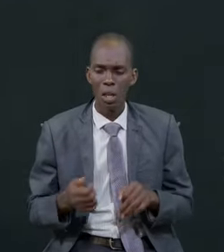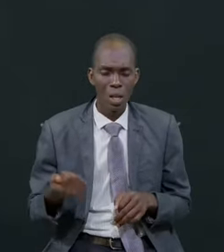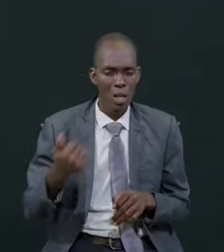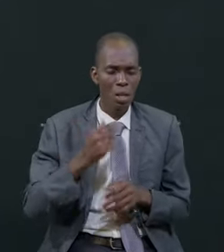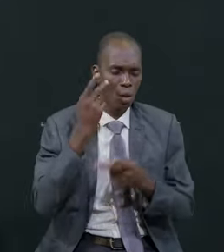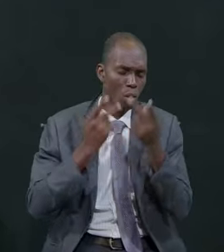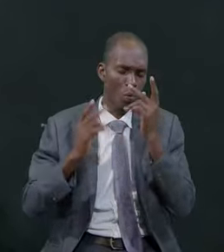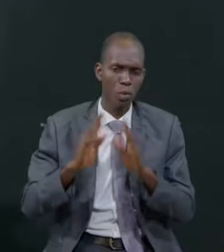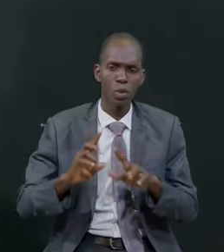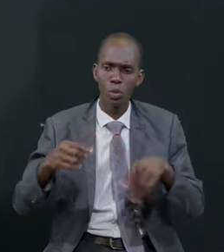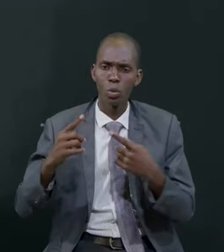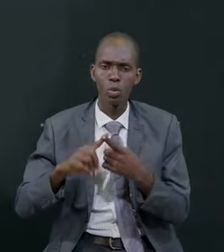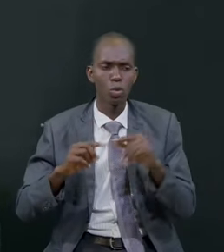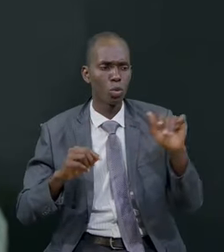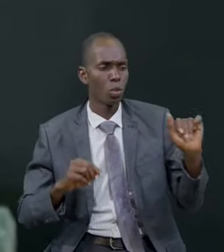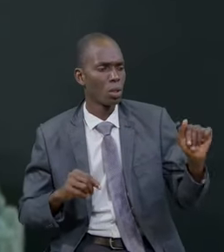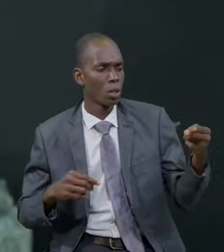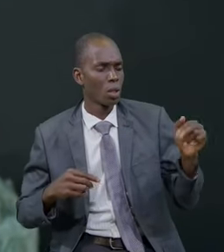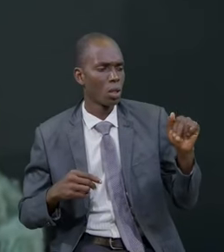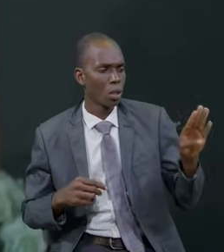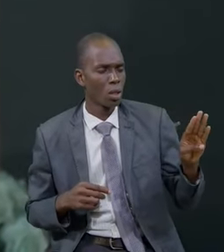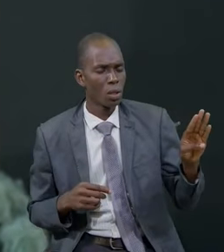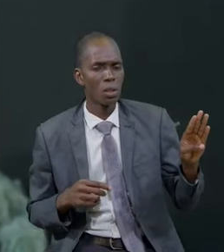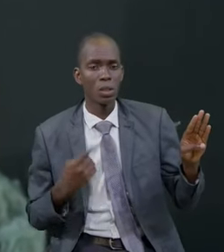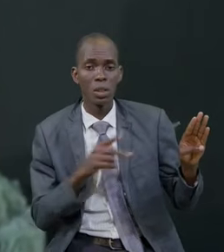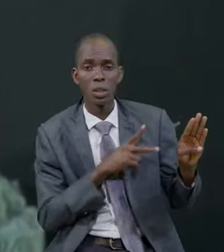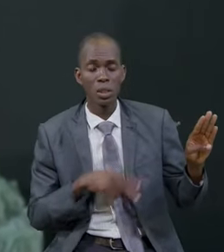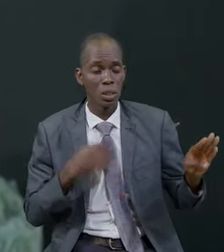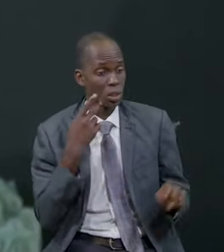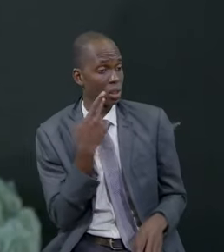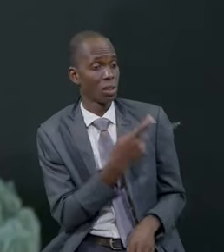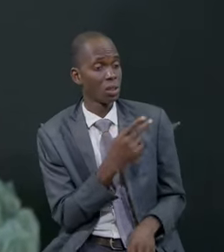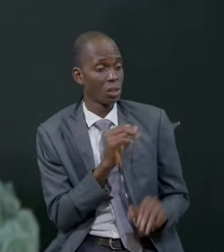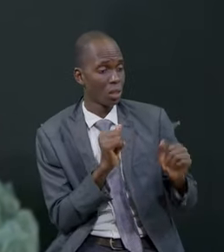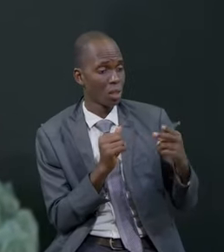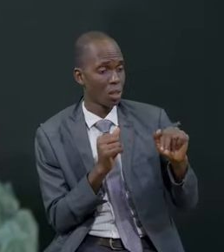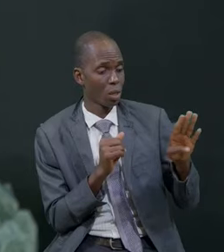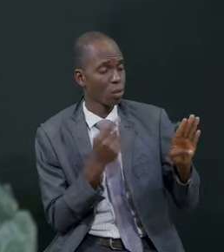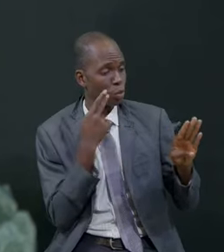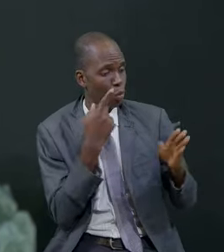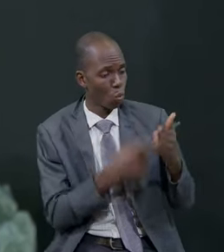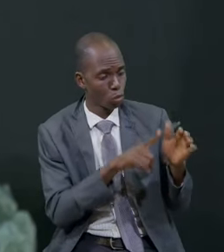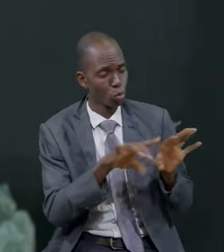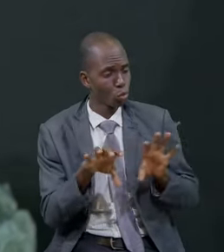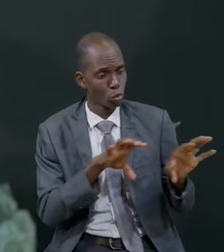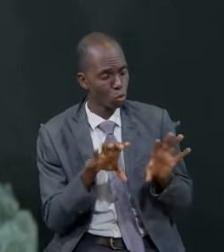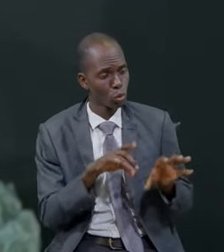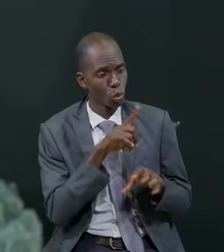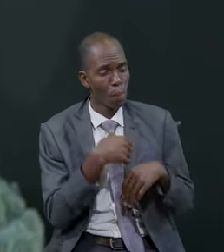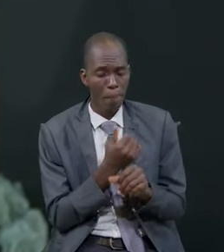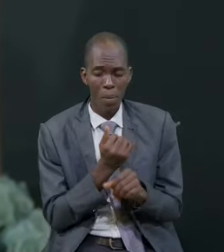vois ce que tu as fait. Tu as amené toute la nation à sur Baal devant